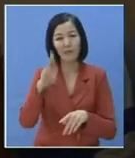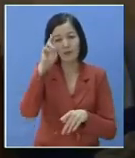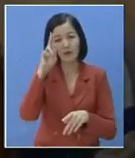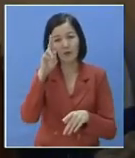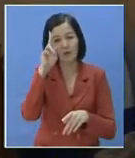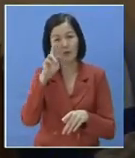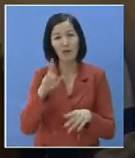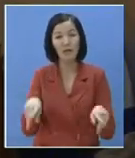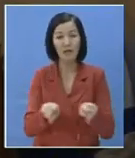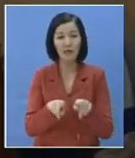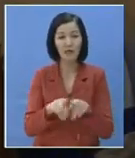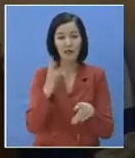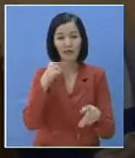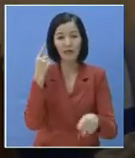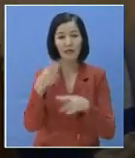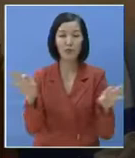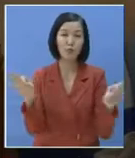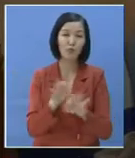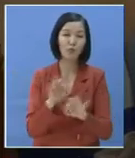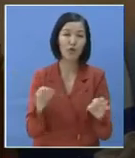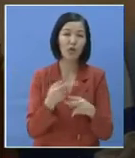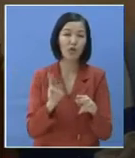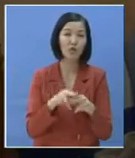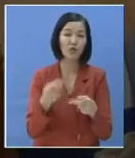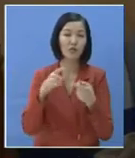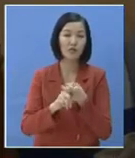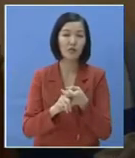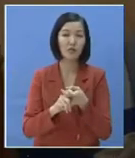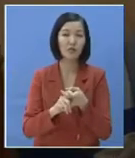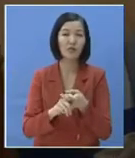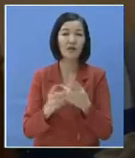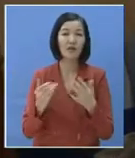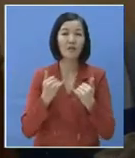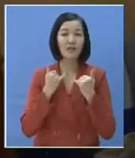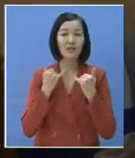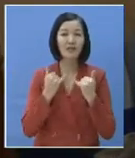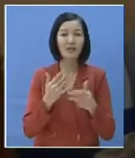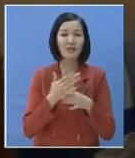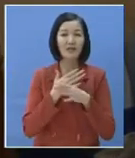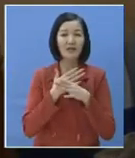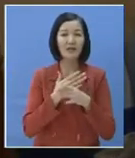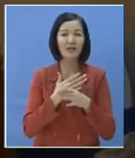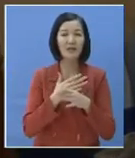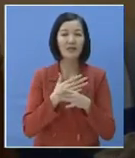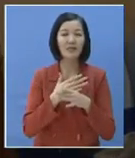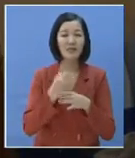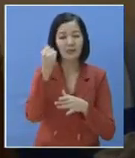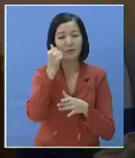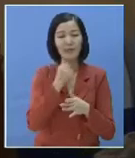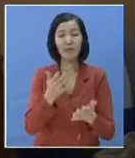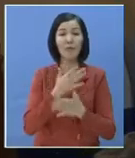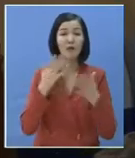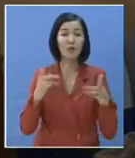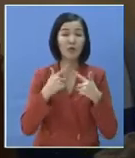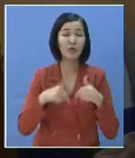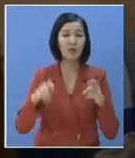у нас много схожего. Музыка как одна из частей, которая связывает нас. Благодаря ей мы соприкасаемся с культурами друг друга. Спасибо большое